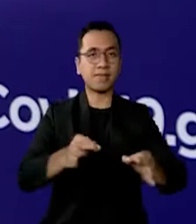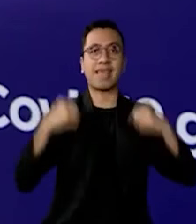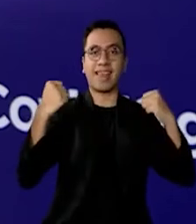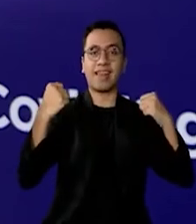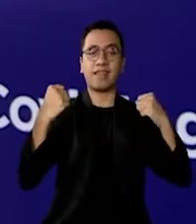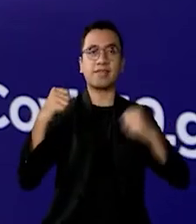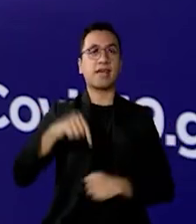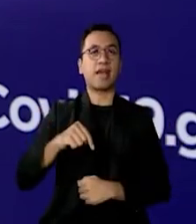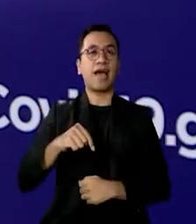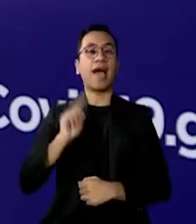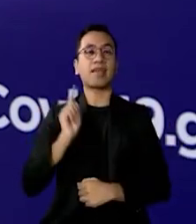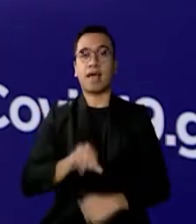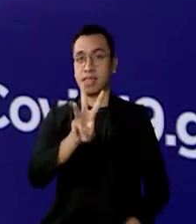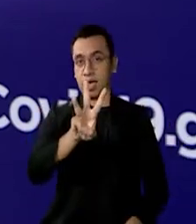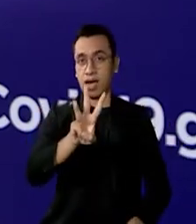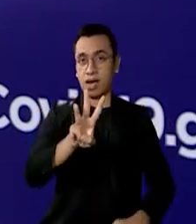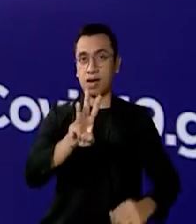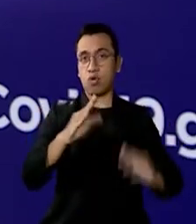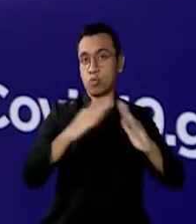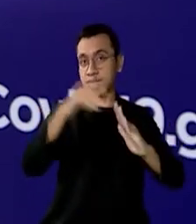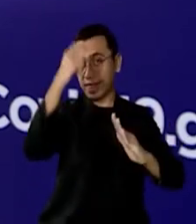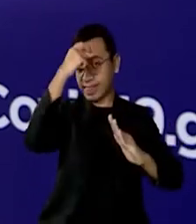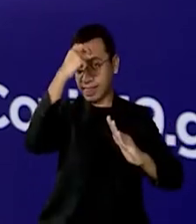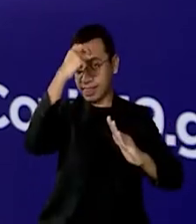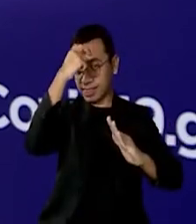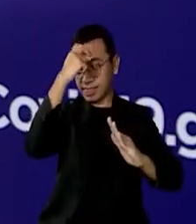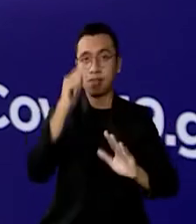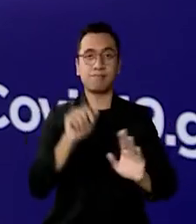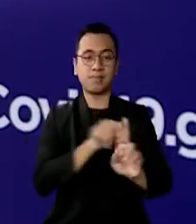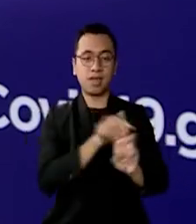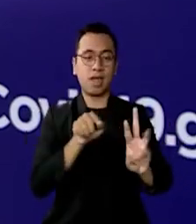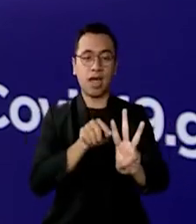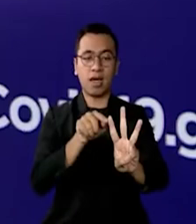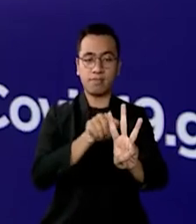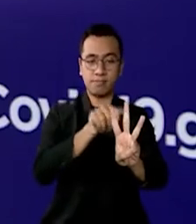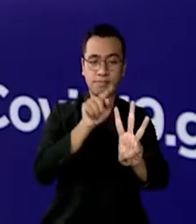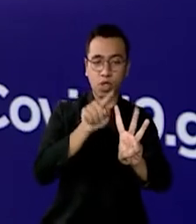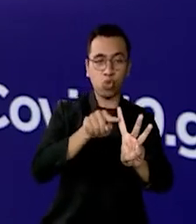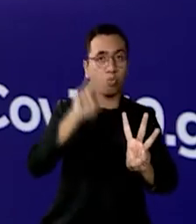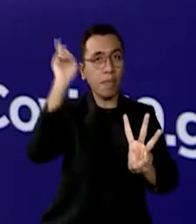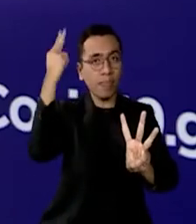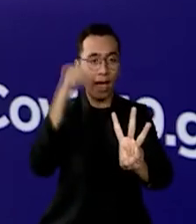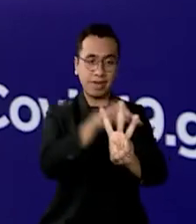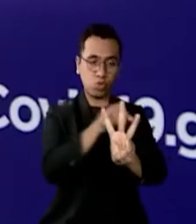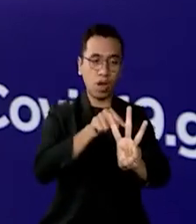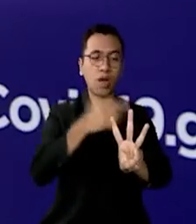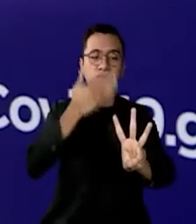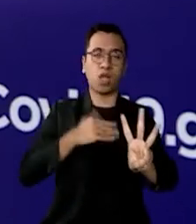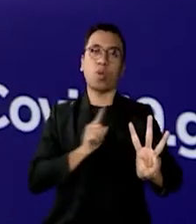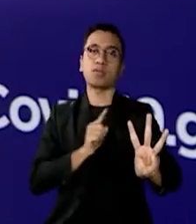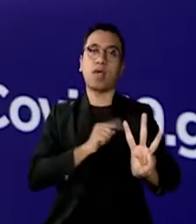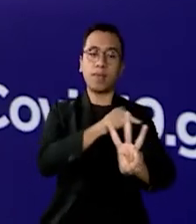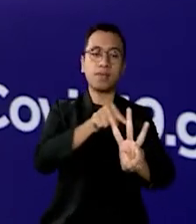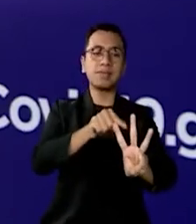ada tiga sakit satu perumah sakit kami pemerintah dua rumah sakit swasta yang memang baru saja jadi belum diresmikan